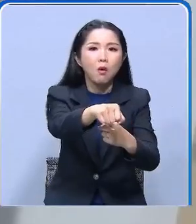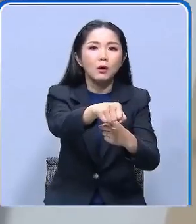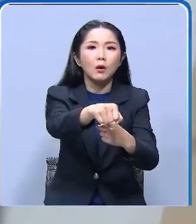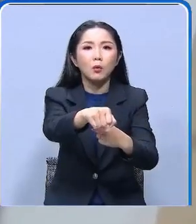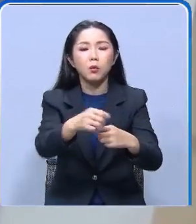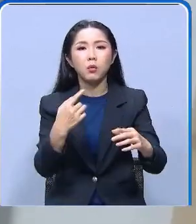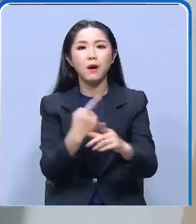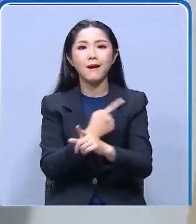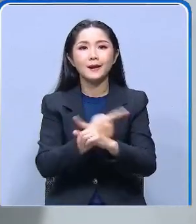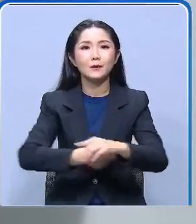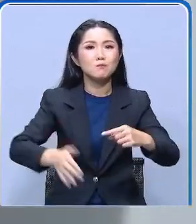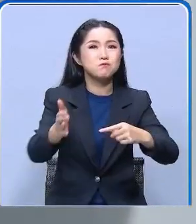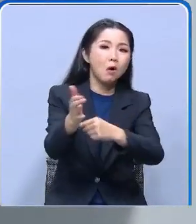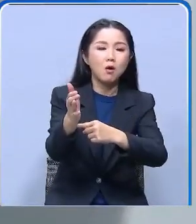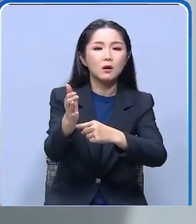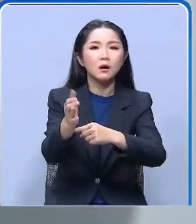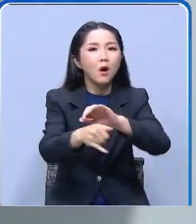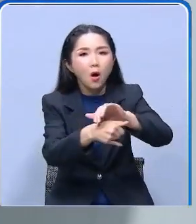ยลูก